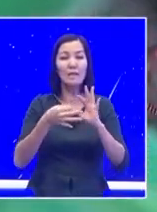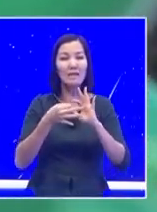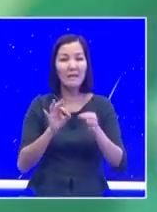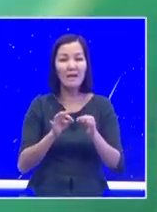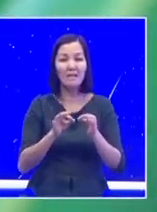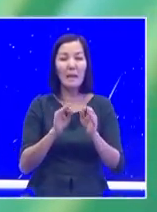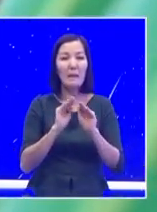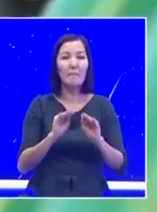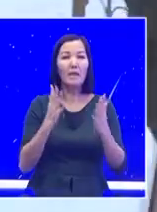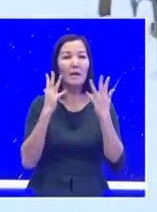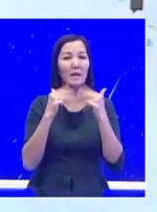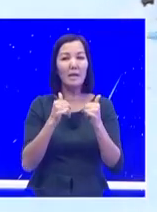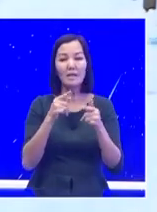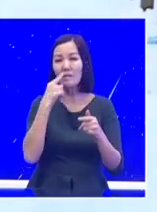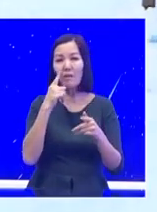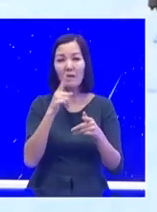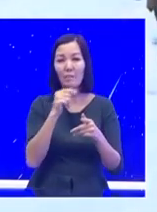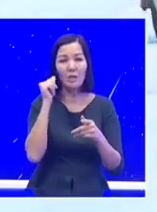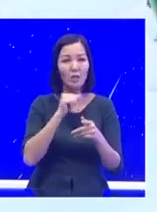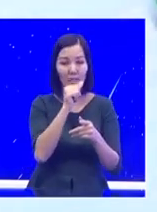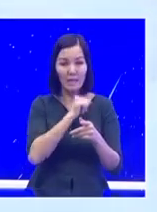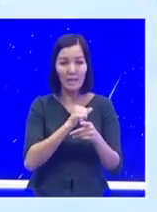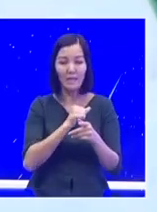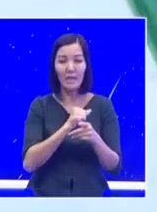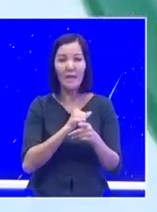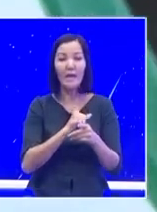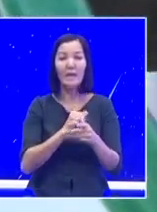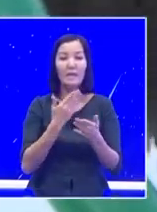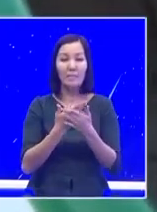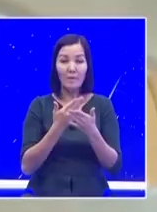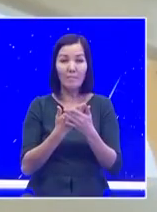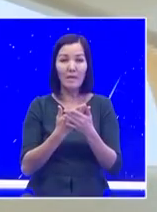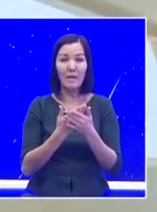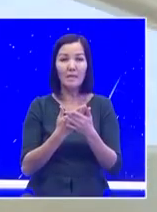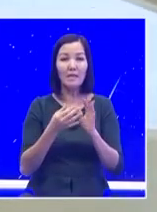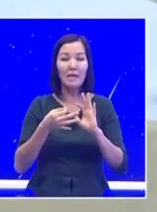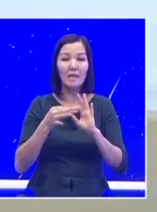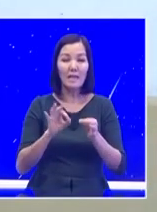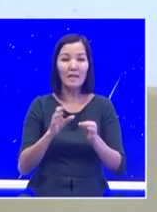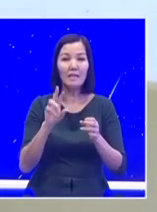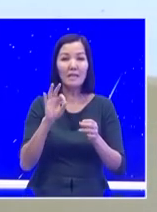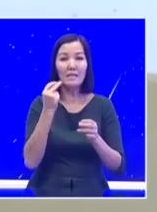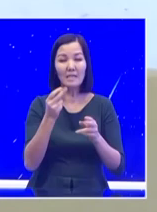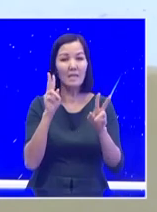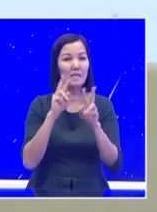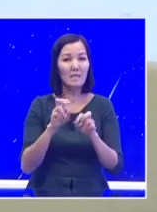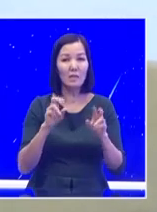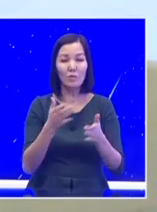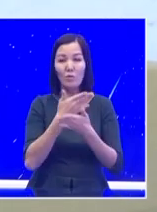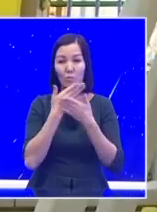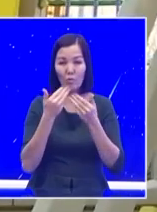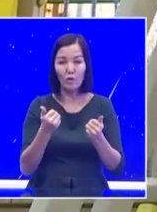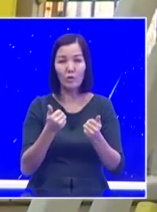Құдайдың бергені, бұйырғаны деп отырады. Көз тимесін дегені. Тесінше, бұл тұрғыда нақты социологиялық зерттеулер әлі күнге жоқтың